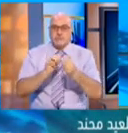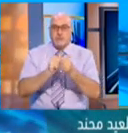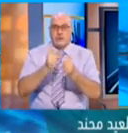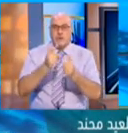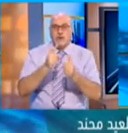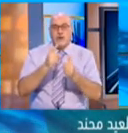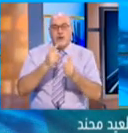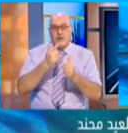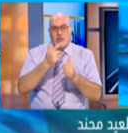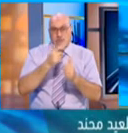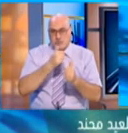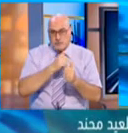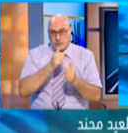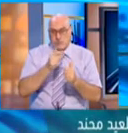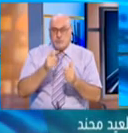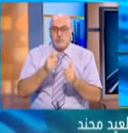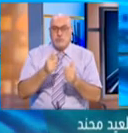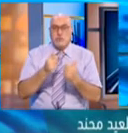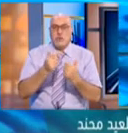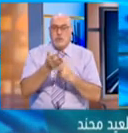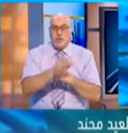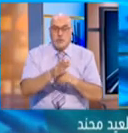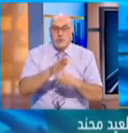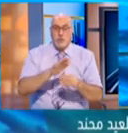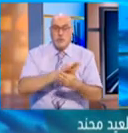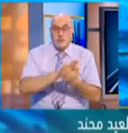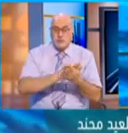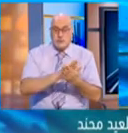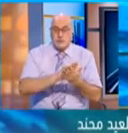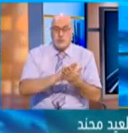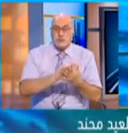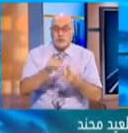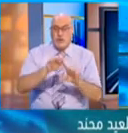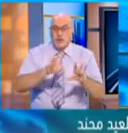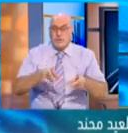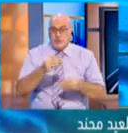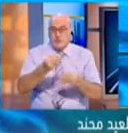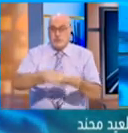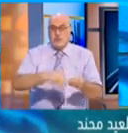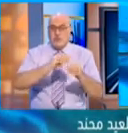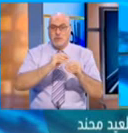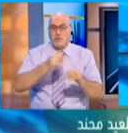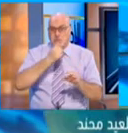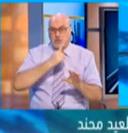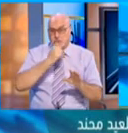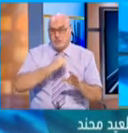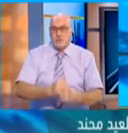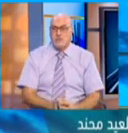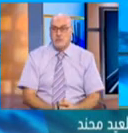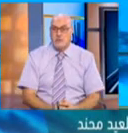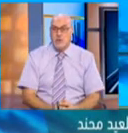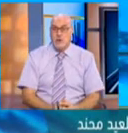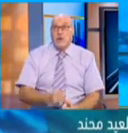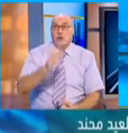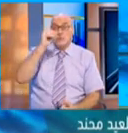والرضا، ويتولى الفقيد برحمته الواسعة، وأن يلهمكم جميل الصبر والسلوان. عظم